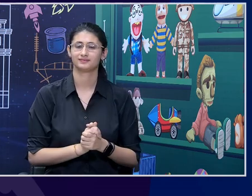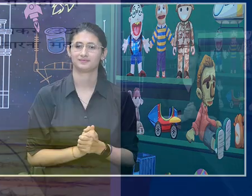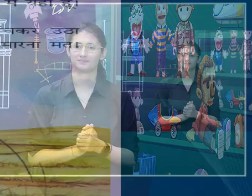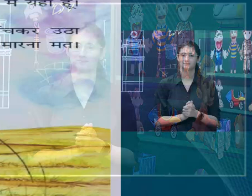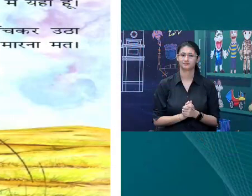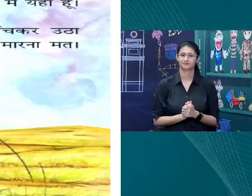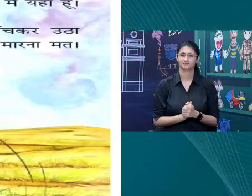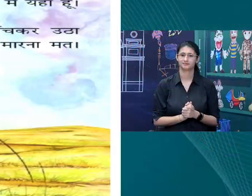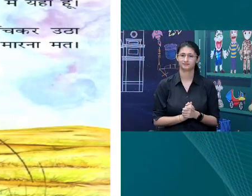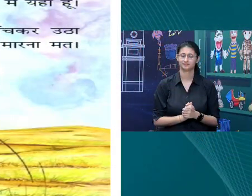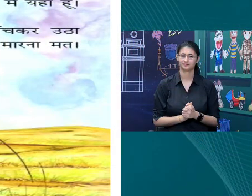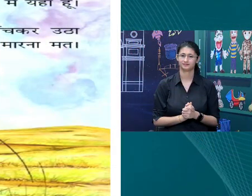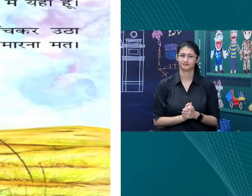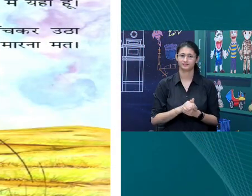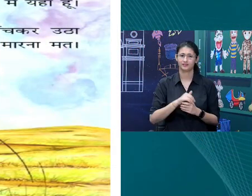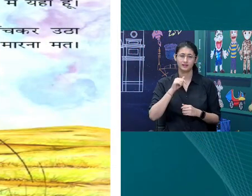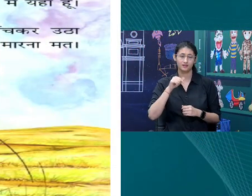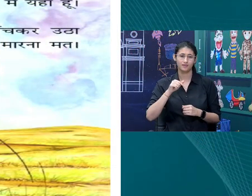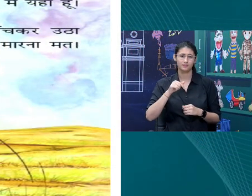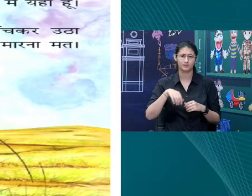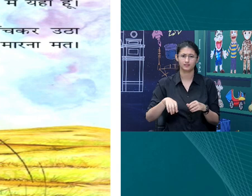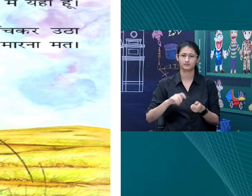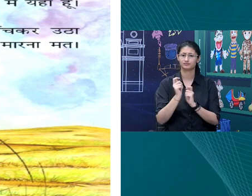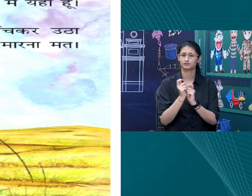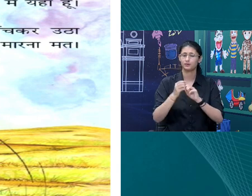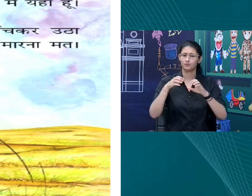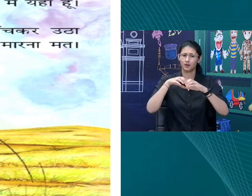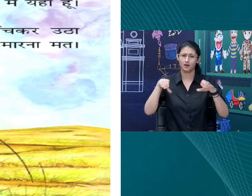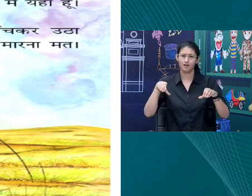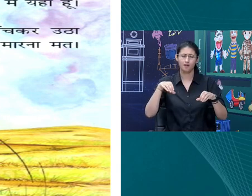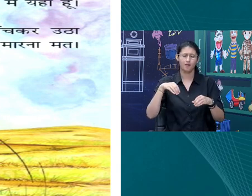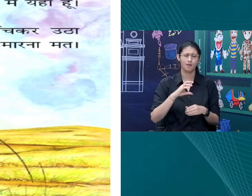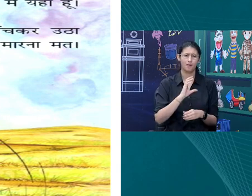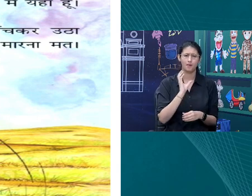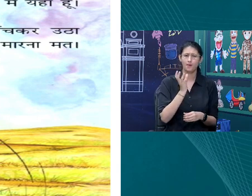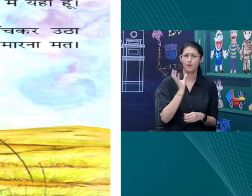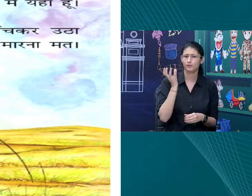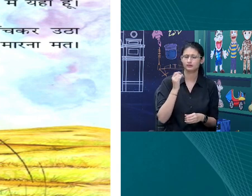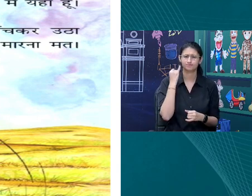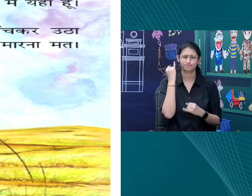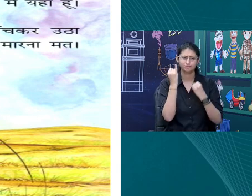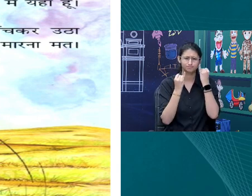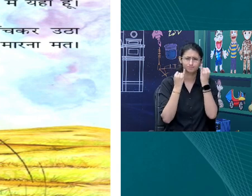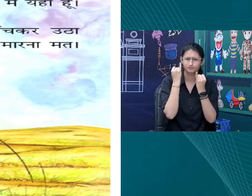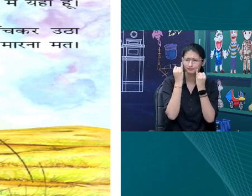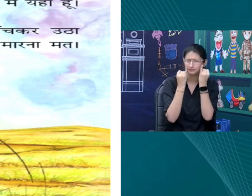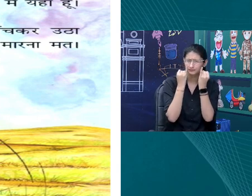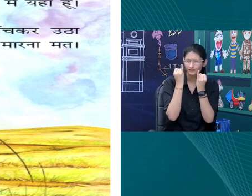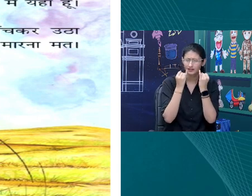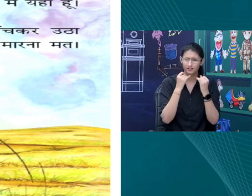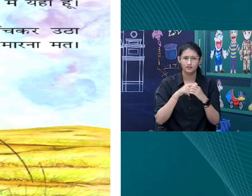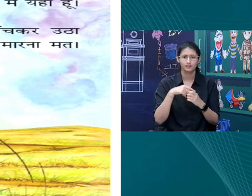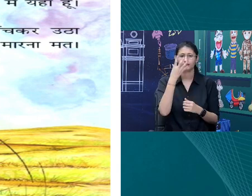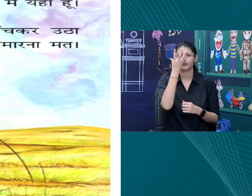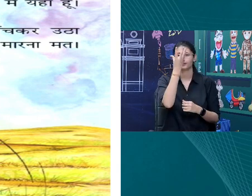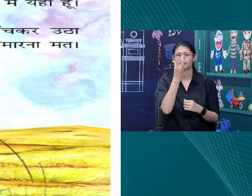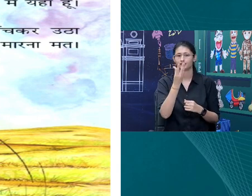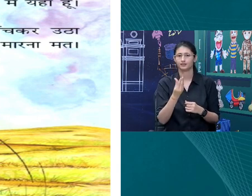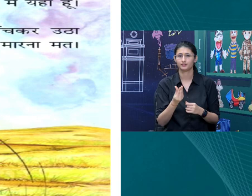अब बल्ला उसे ढूंढता रहा ढूंढता रहा ढूंढते ढूंढते शाम हो गई